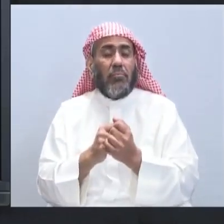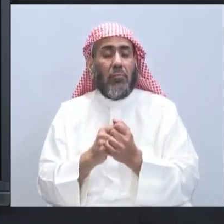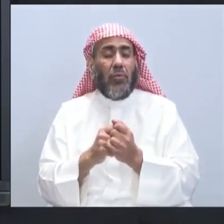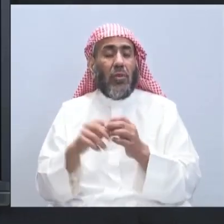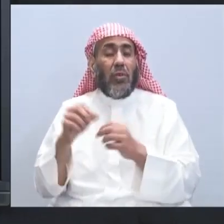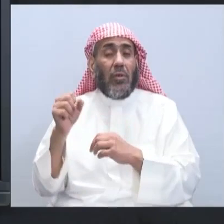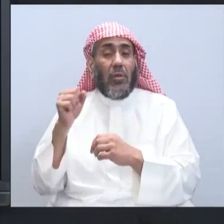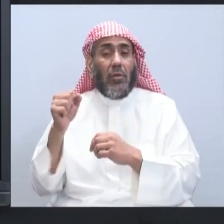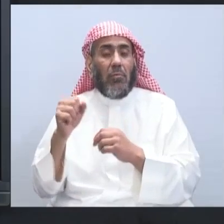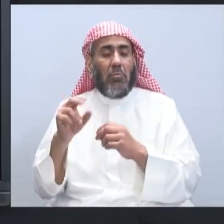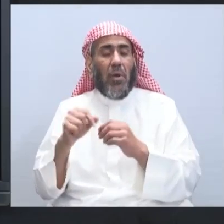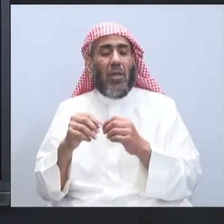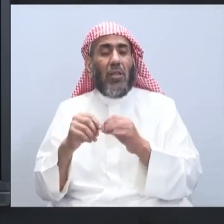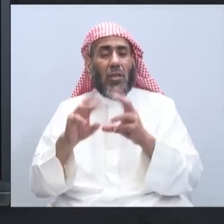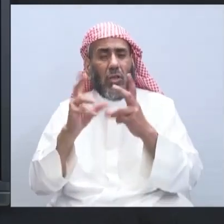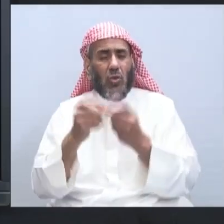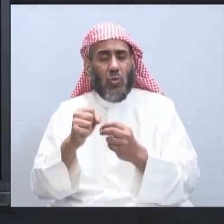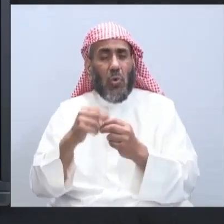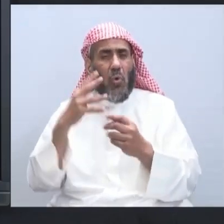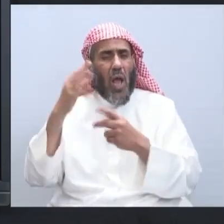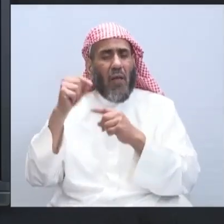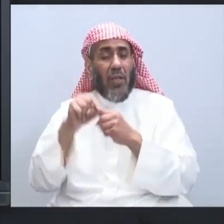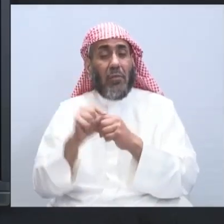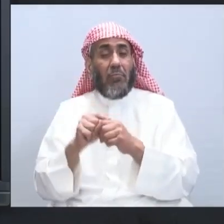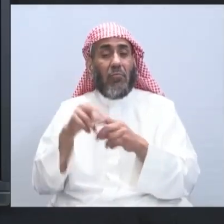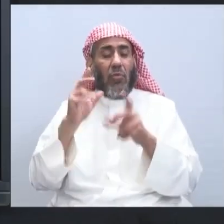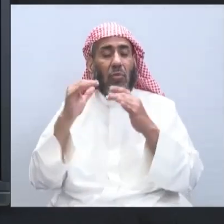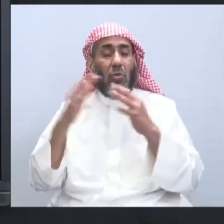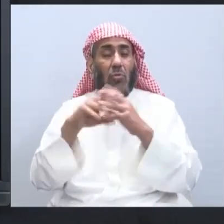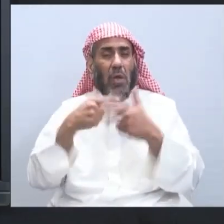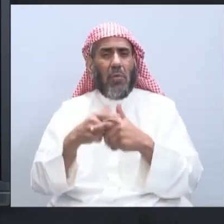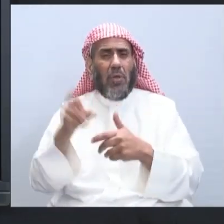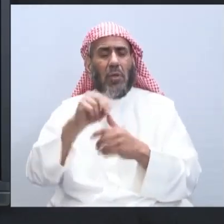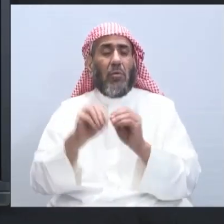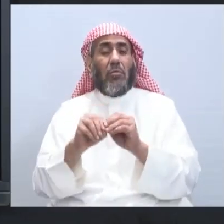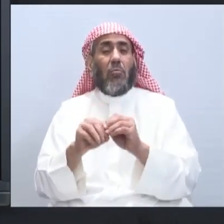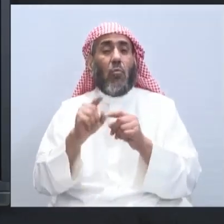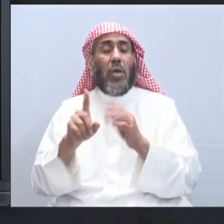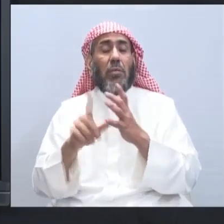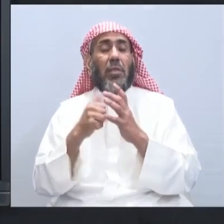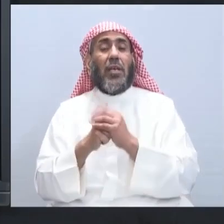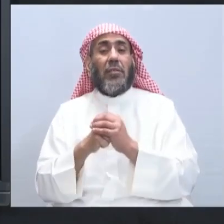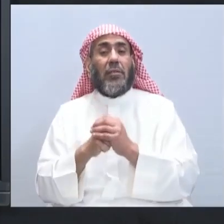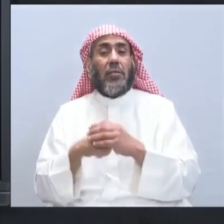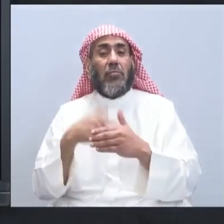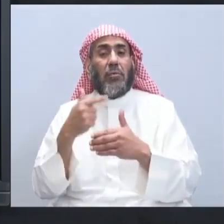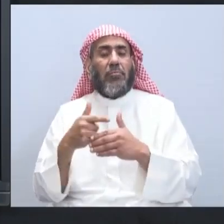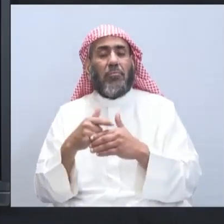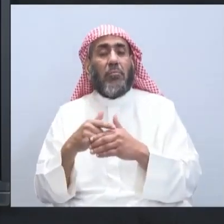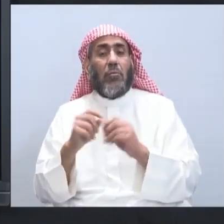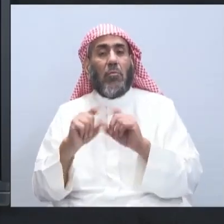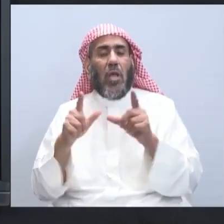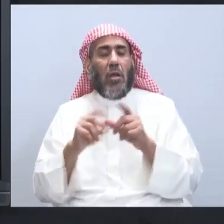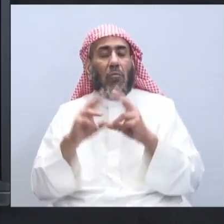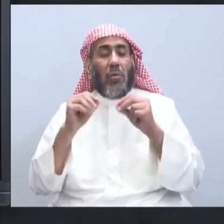يده ببعض الدم او يشكل خيالا في في الظل ثم يبدا بذكر ذلك وهذه بدايات ثم لما ظهر